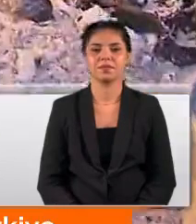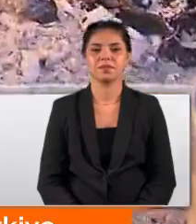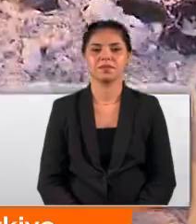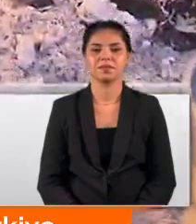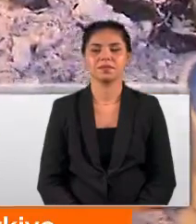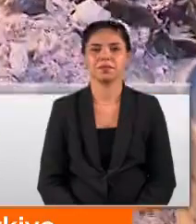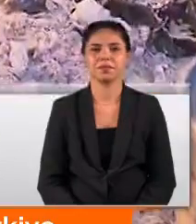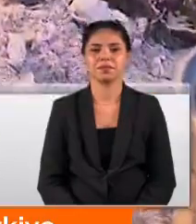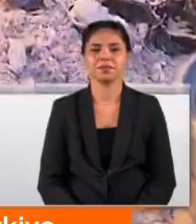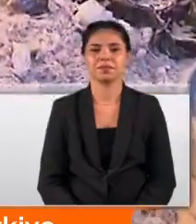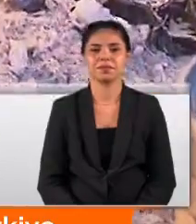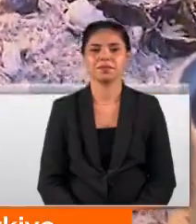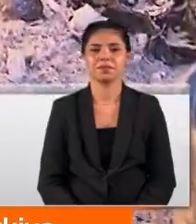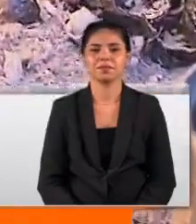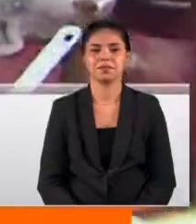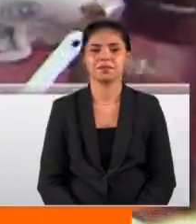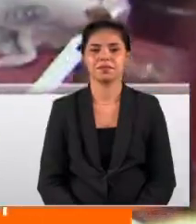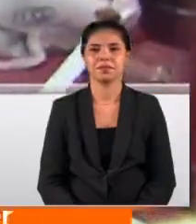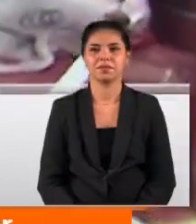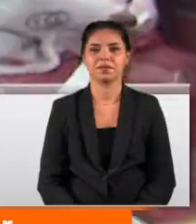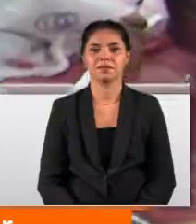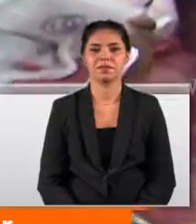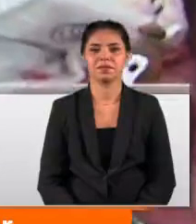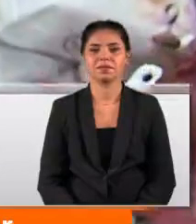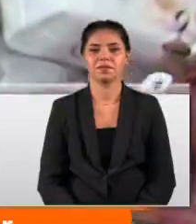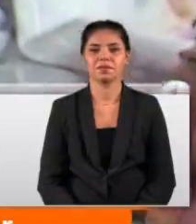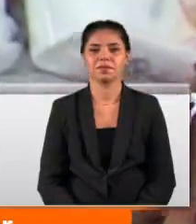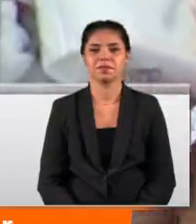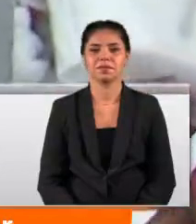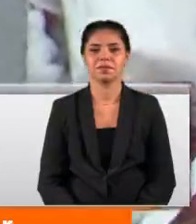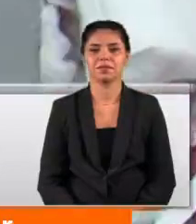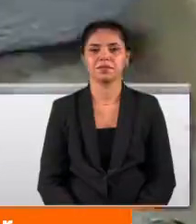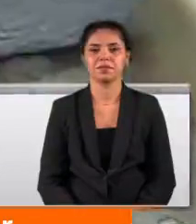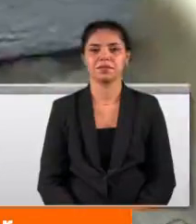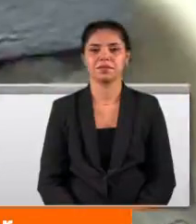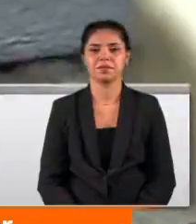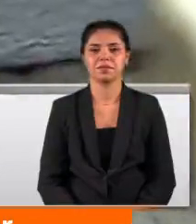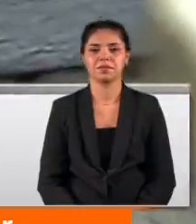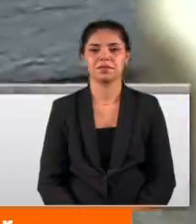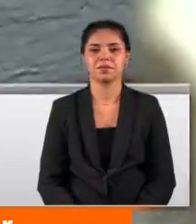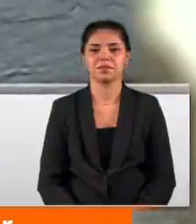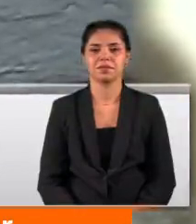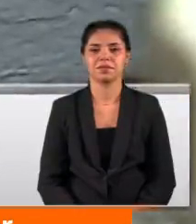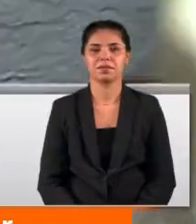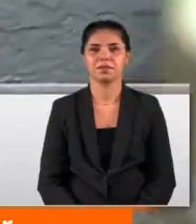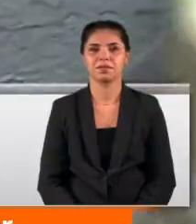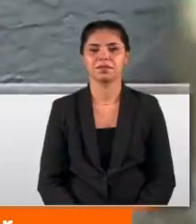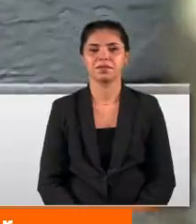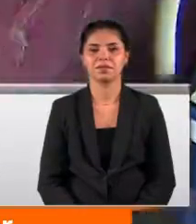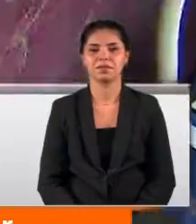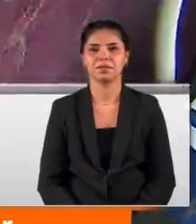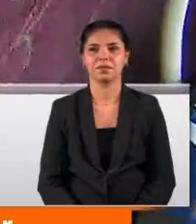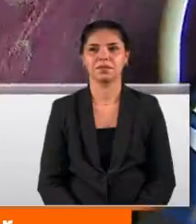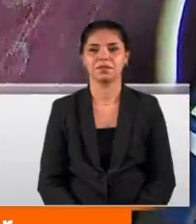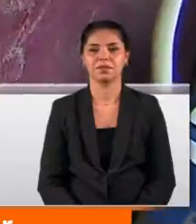ham maddesi. Ben bardakları külle yıkıyorum. 100 senelik bir bakır kazandır. Bu 8 dakika sonra buradan çay servisi sizlere